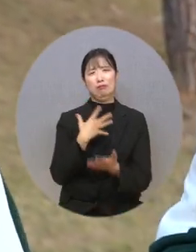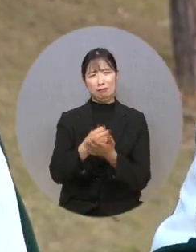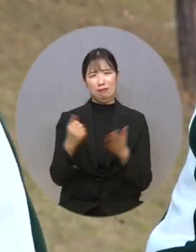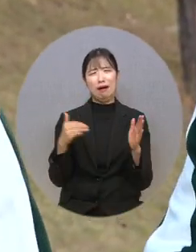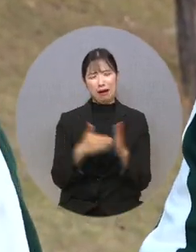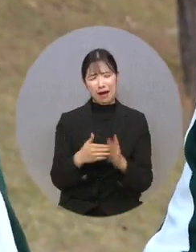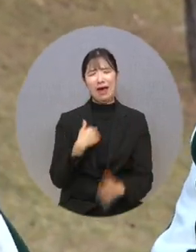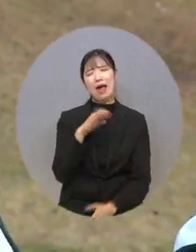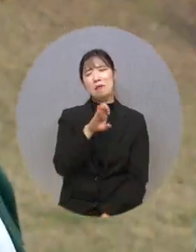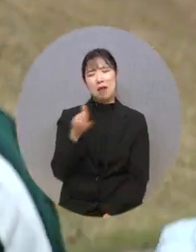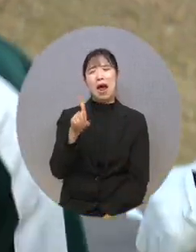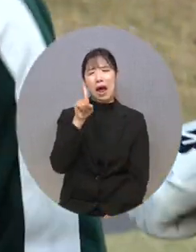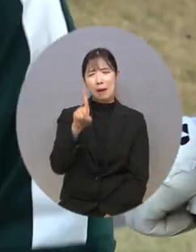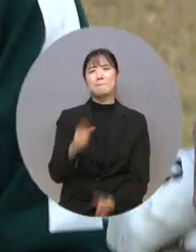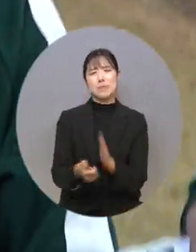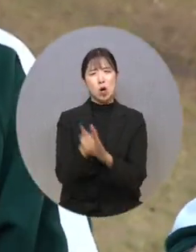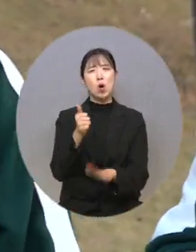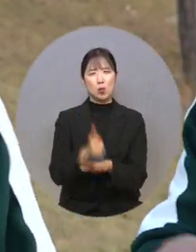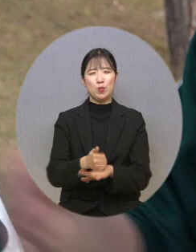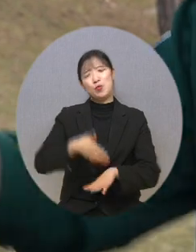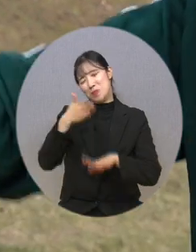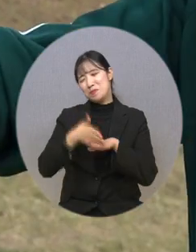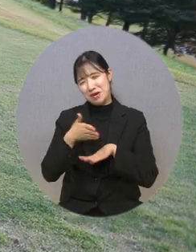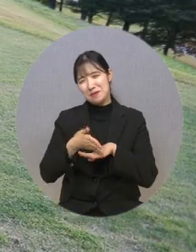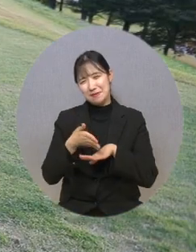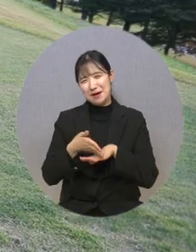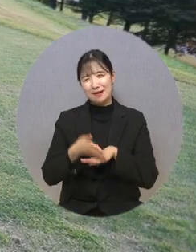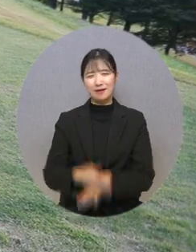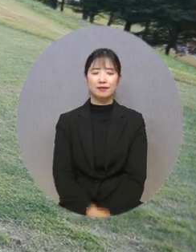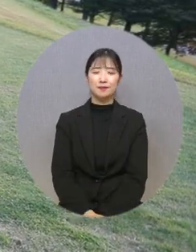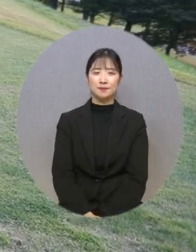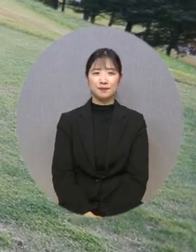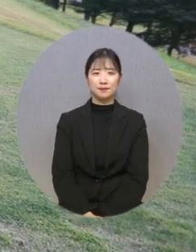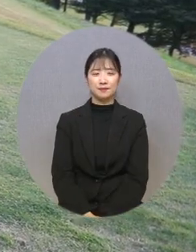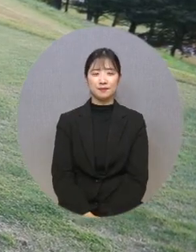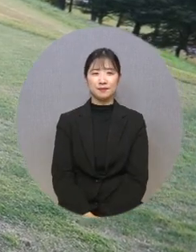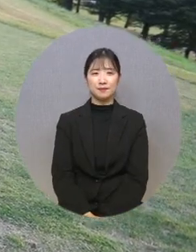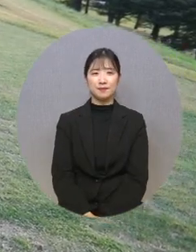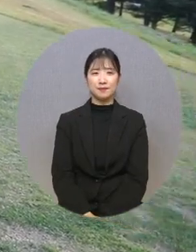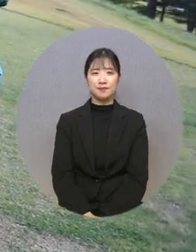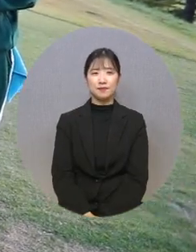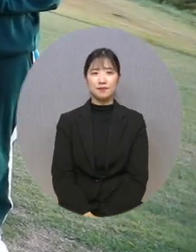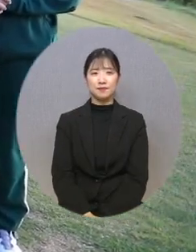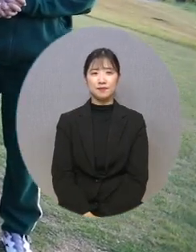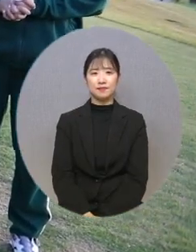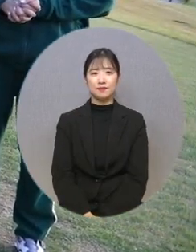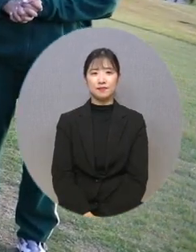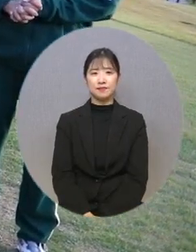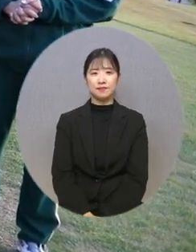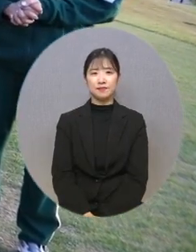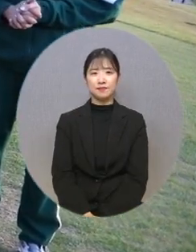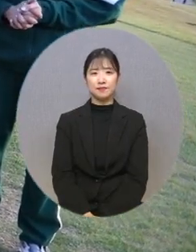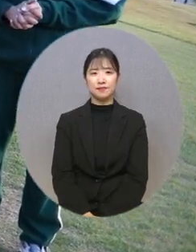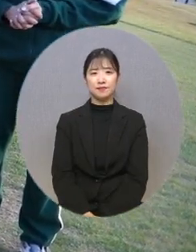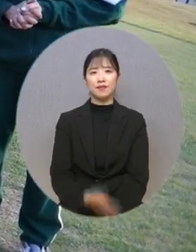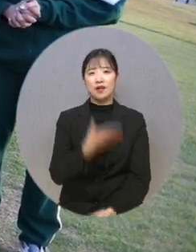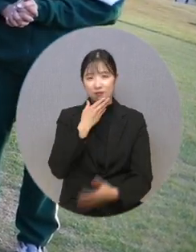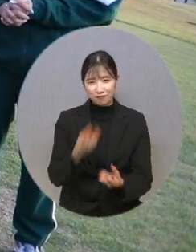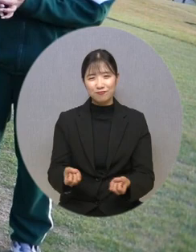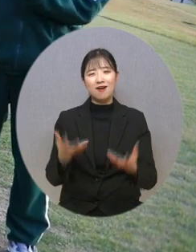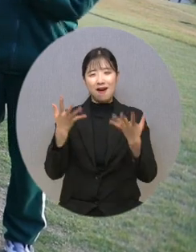파한 번이었습니다. 아, 너무 감사합니다. 야, 감사합니다. 아, 네, 야. 아